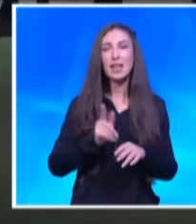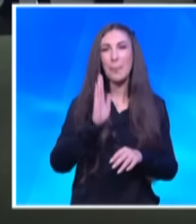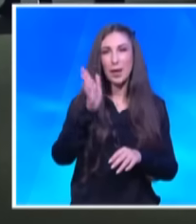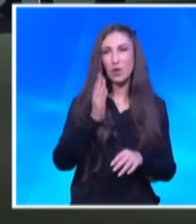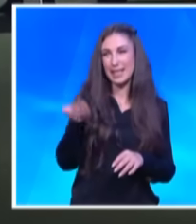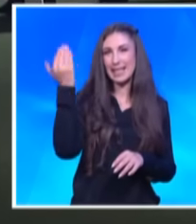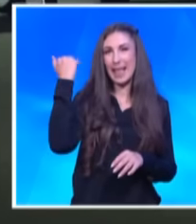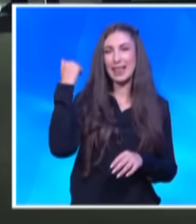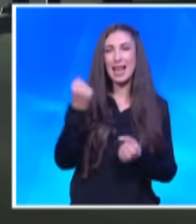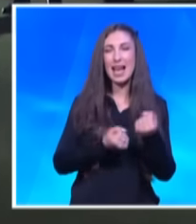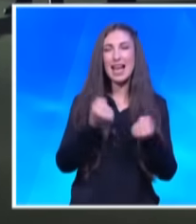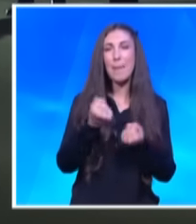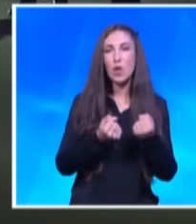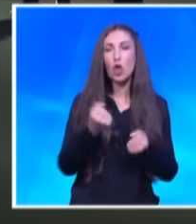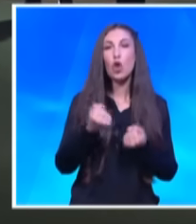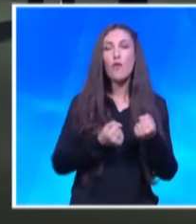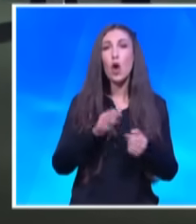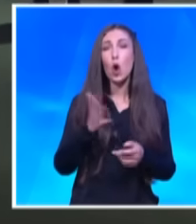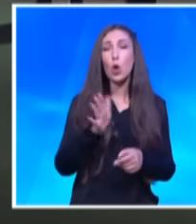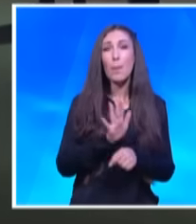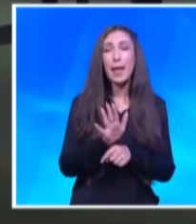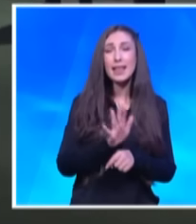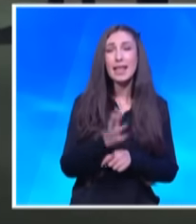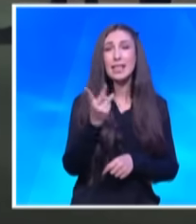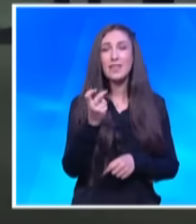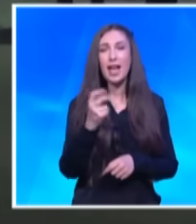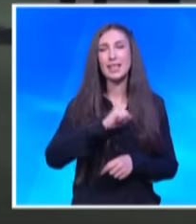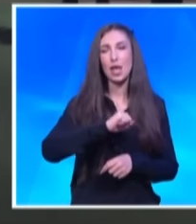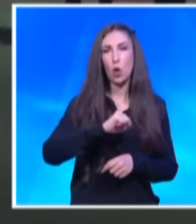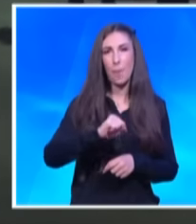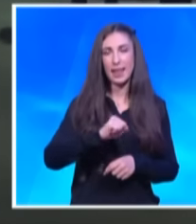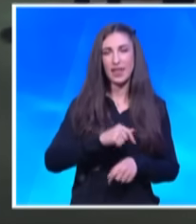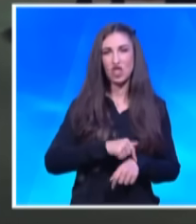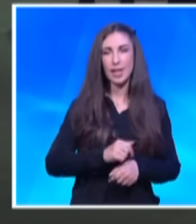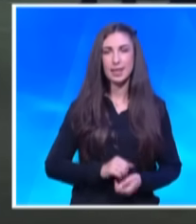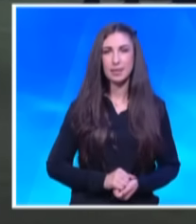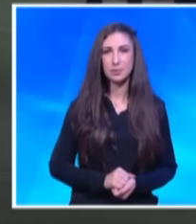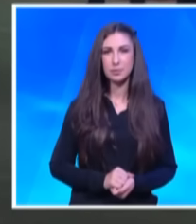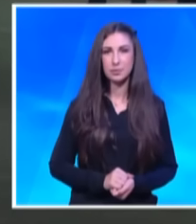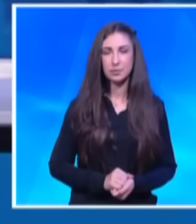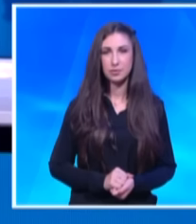зад камиона, шофьорът е карал с около 15-20 км в час.